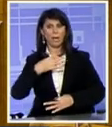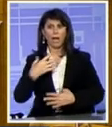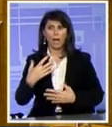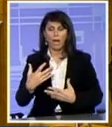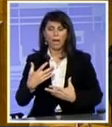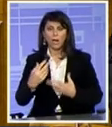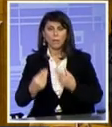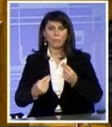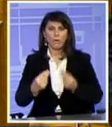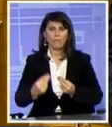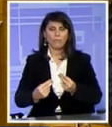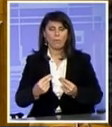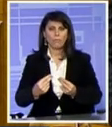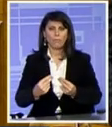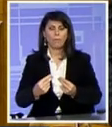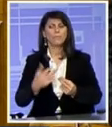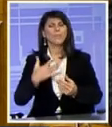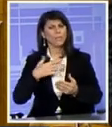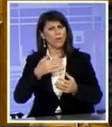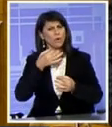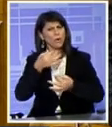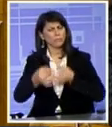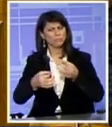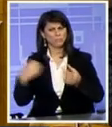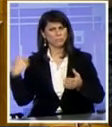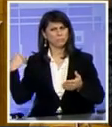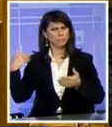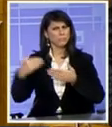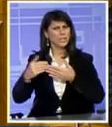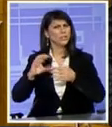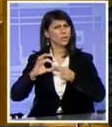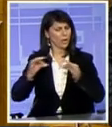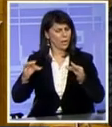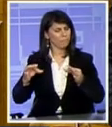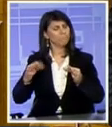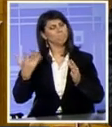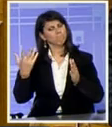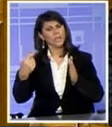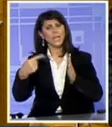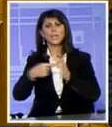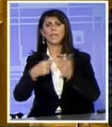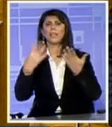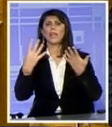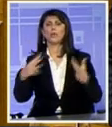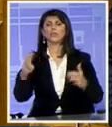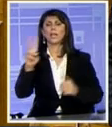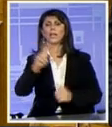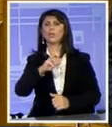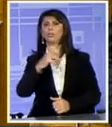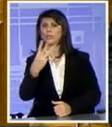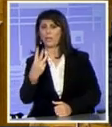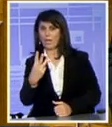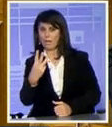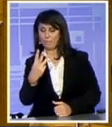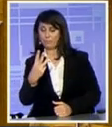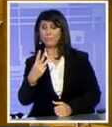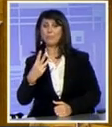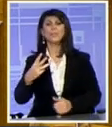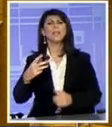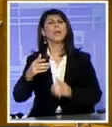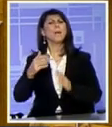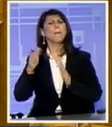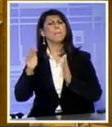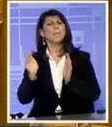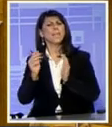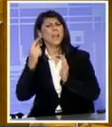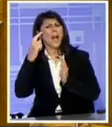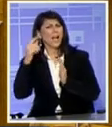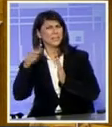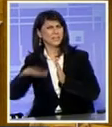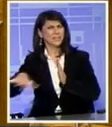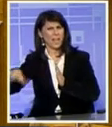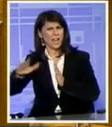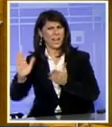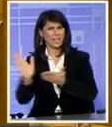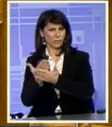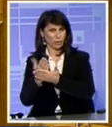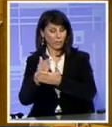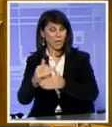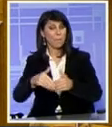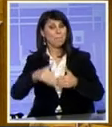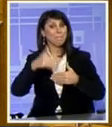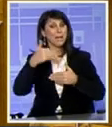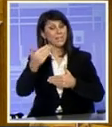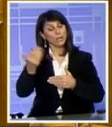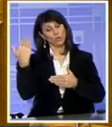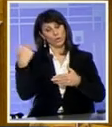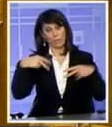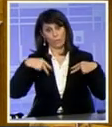ήθελα να τρέξω στην ιστορία. Στα 1923, μετά τη μικρασιατική καταστροφή, ο τότε Υπουργός Οικονομικών, Γεώργιος